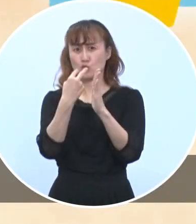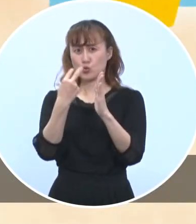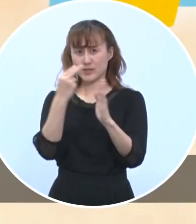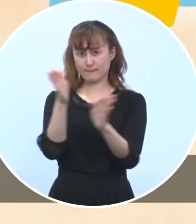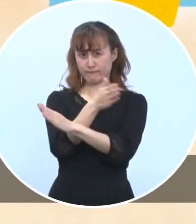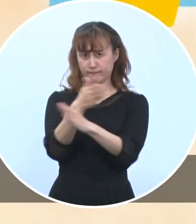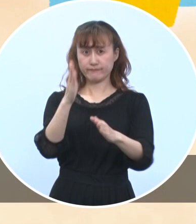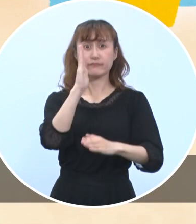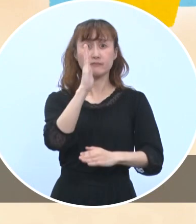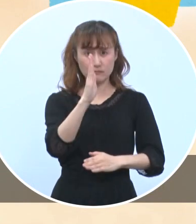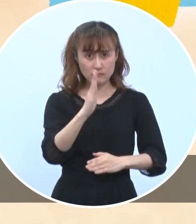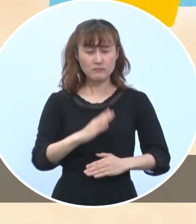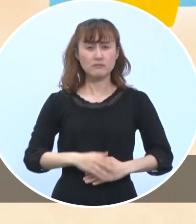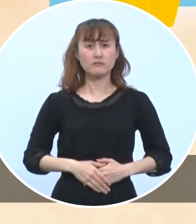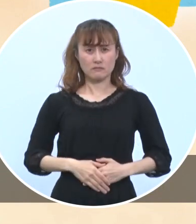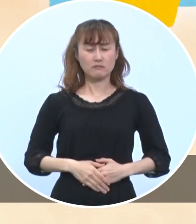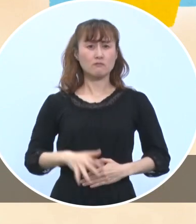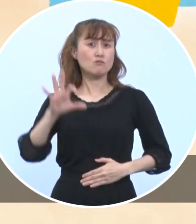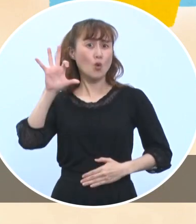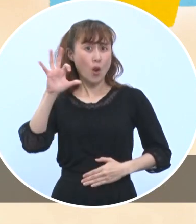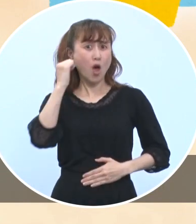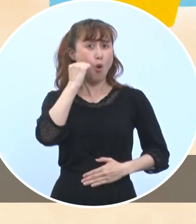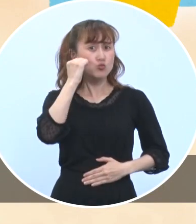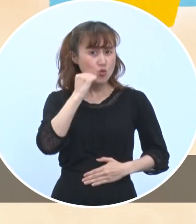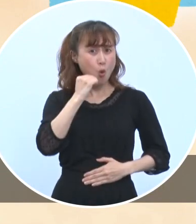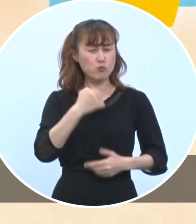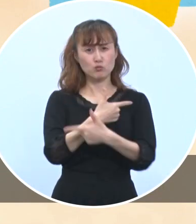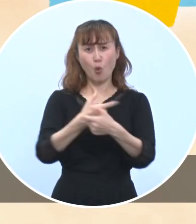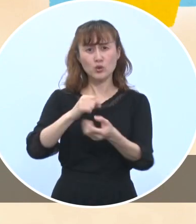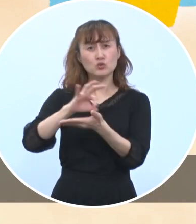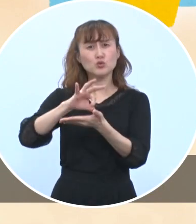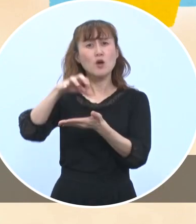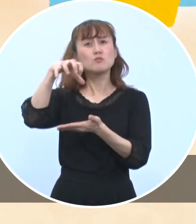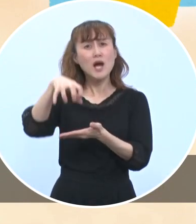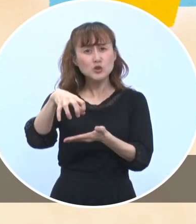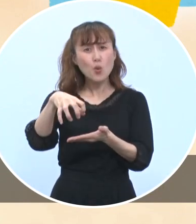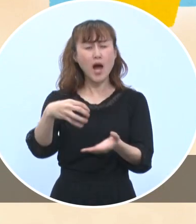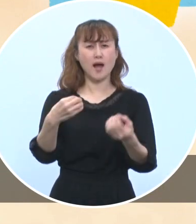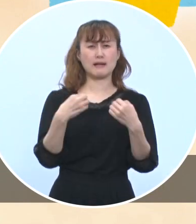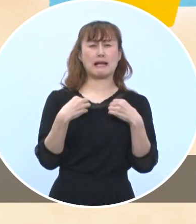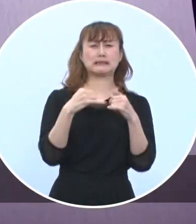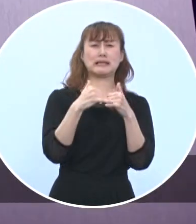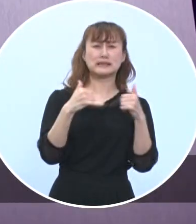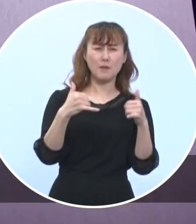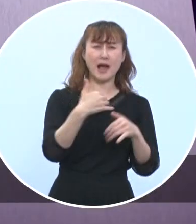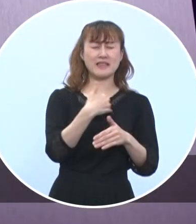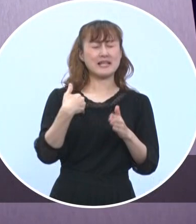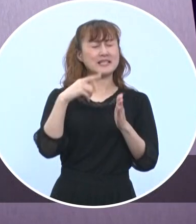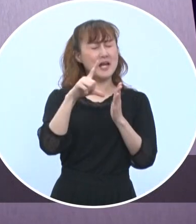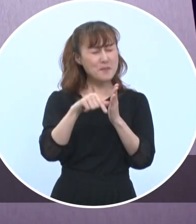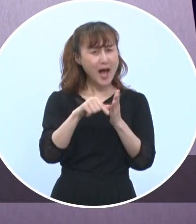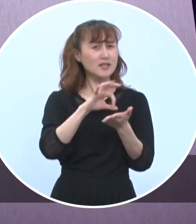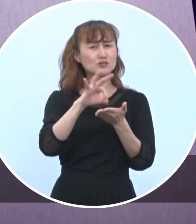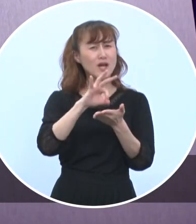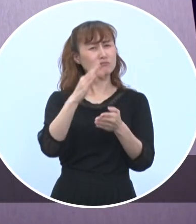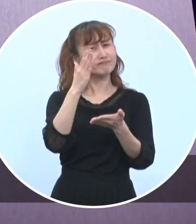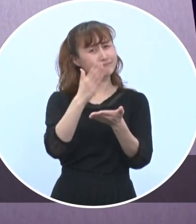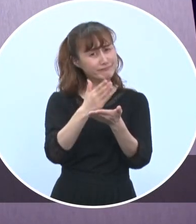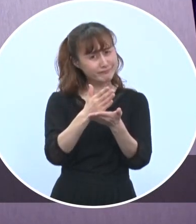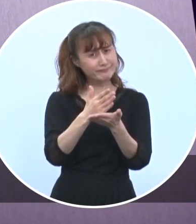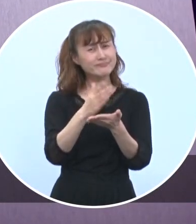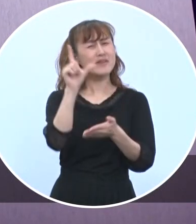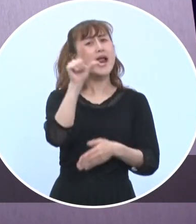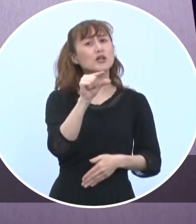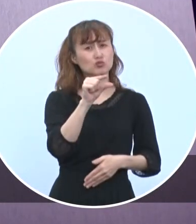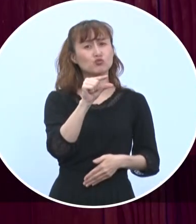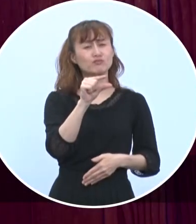トイレや風呂など共有スペースの感染者の利用を最小限に抑え、ドアの取っ手やノブなど消